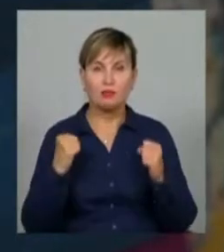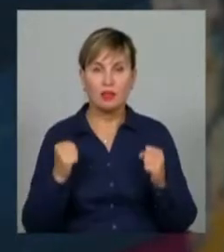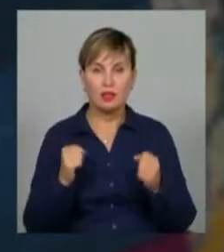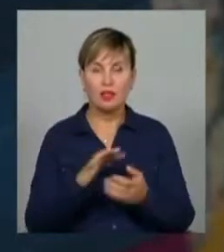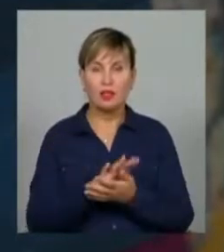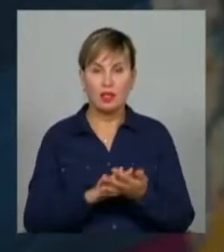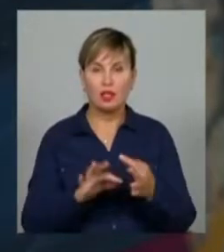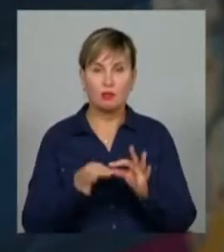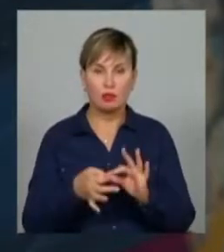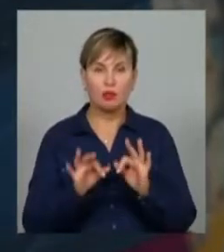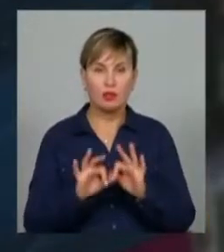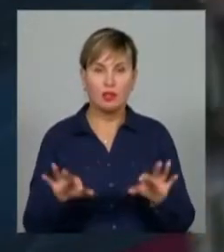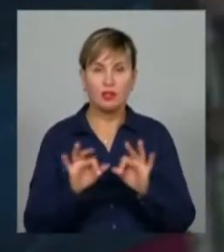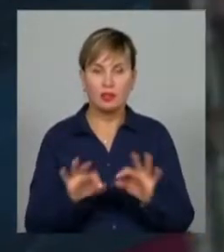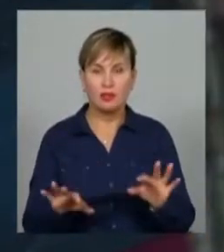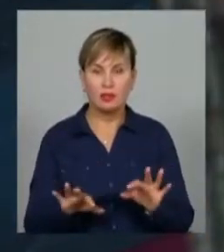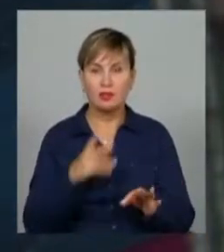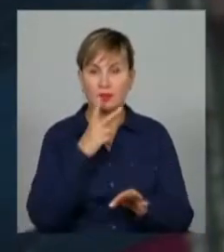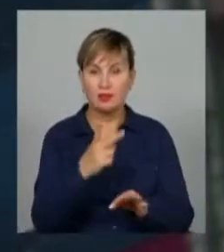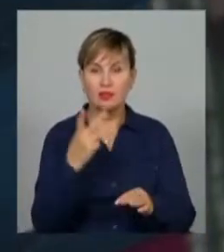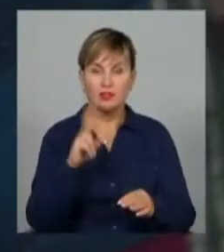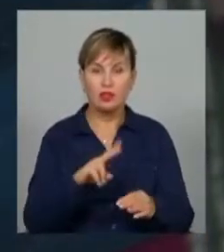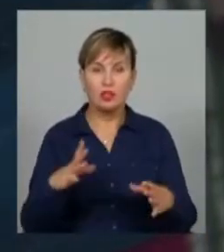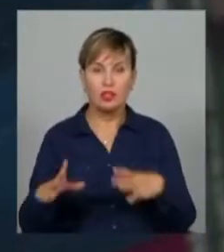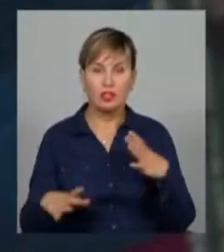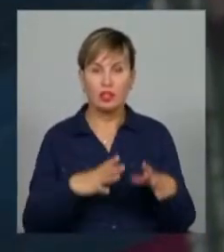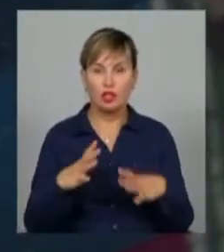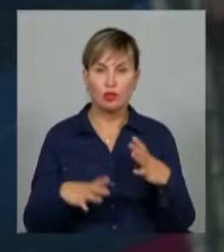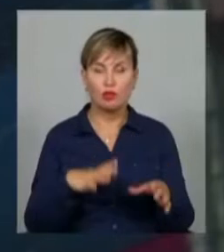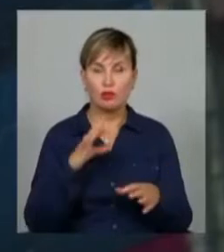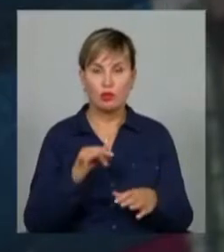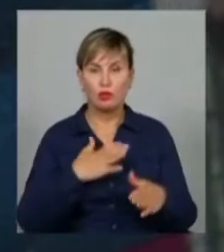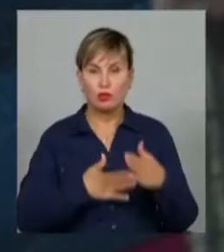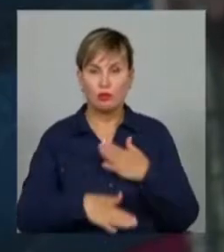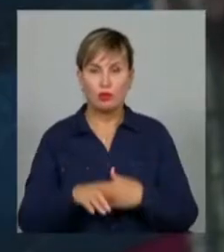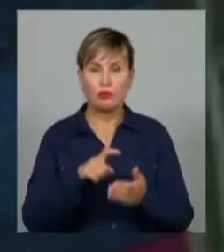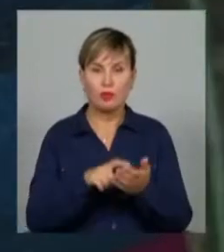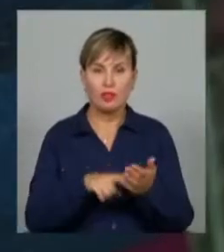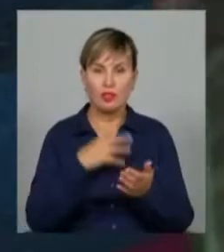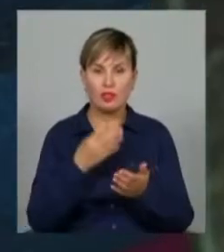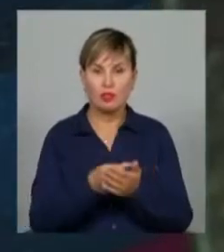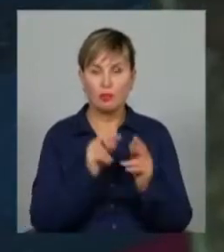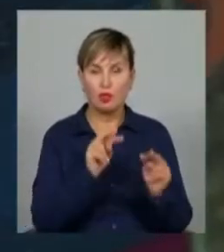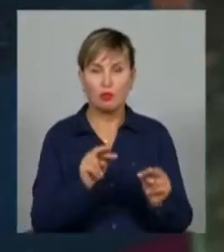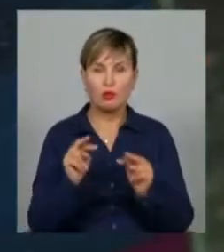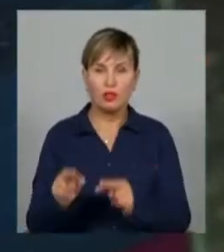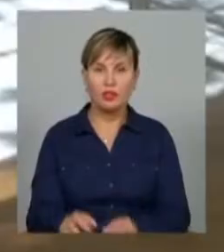Моя коллега Дана Килибаева побывала на 2 тренировочных площадках и с удовольствием поделится своими